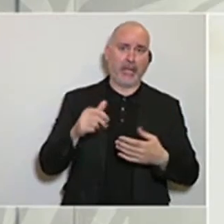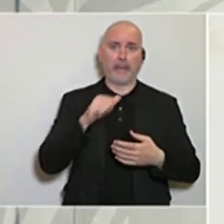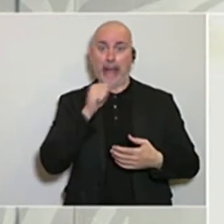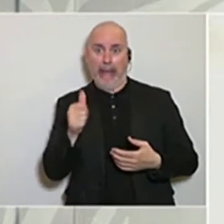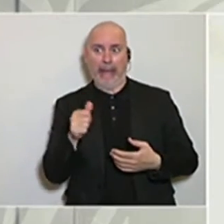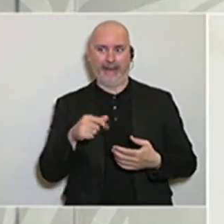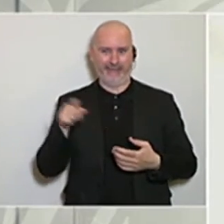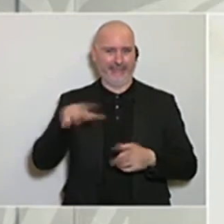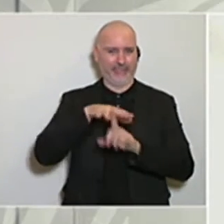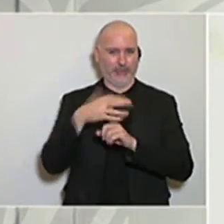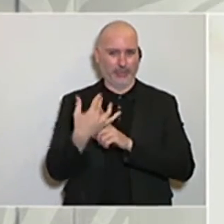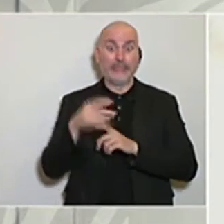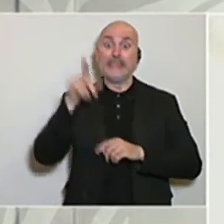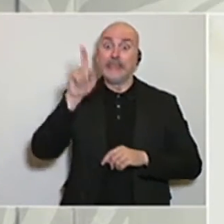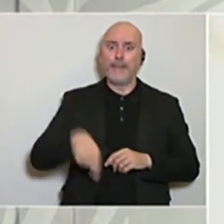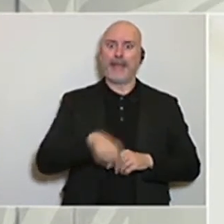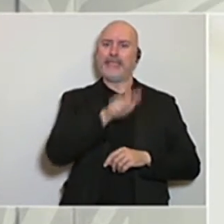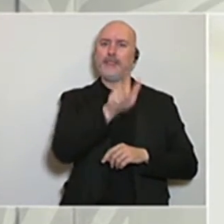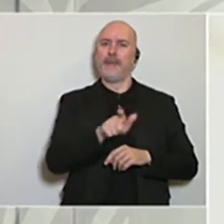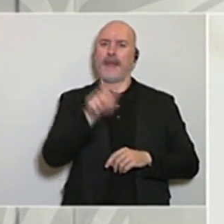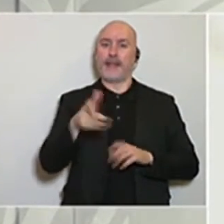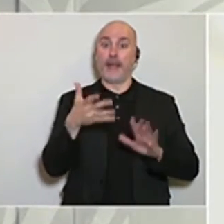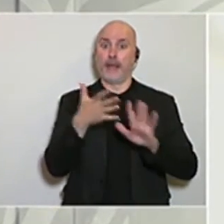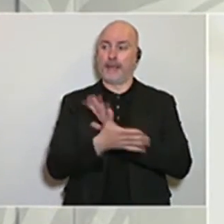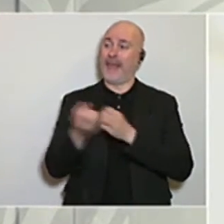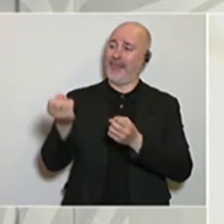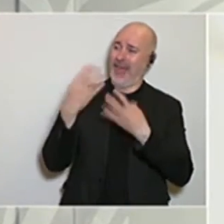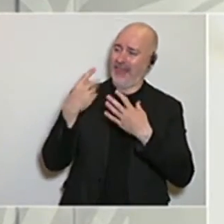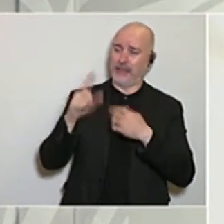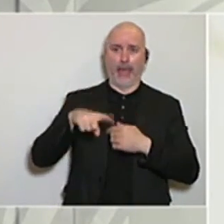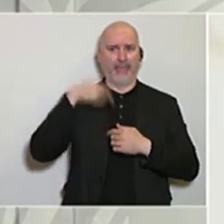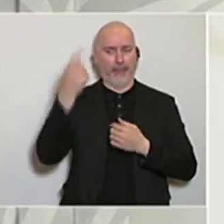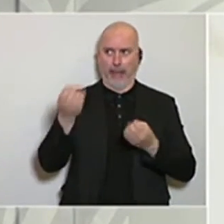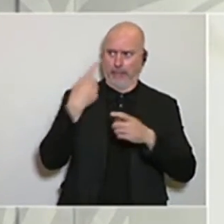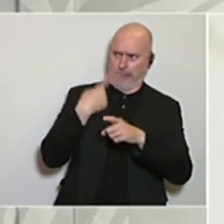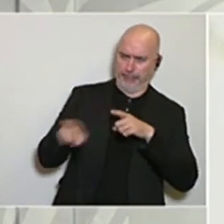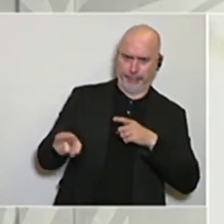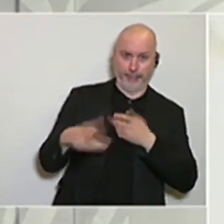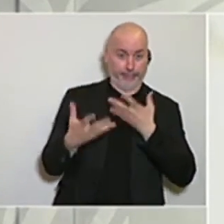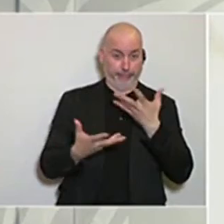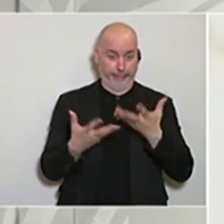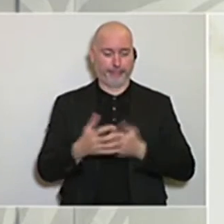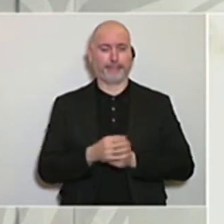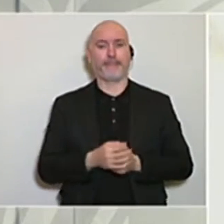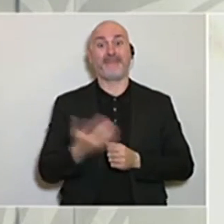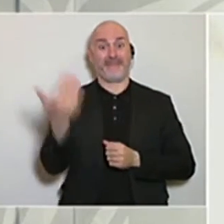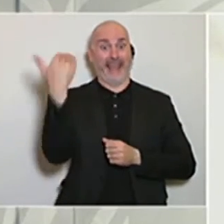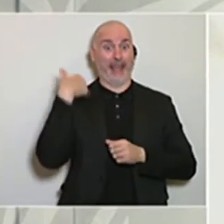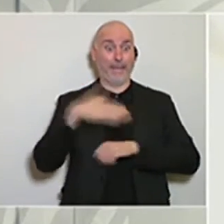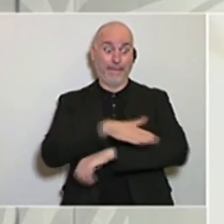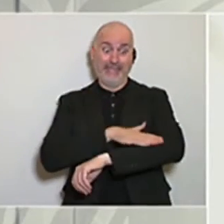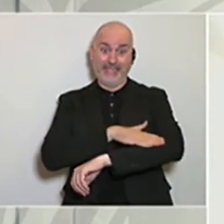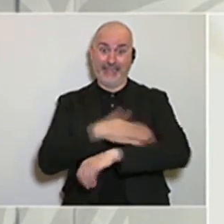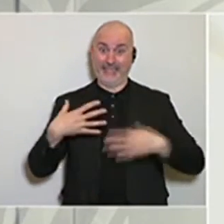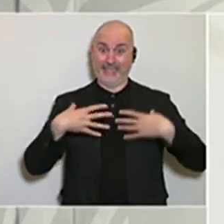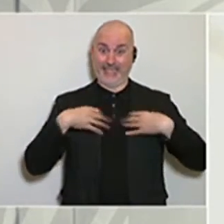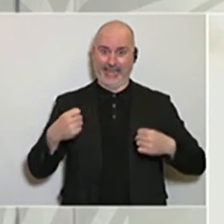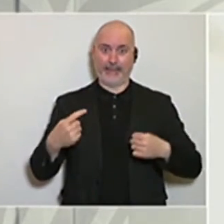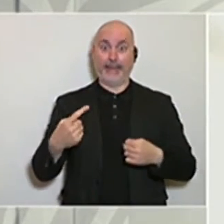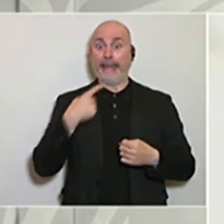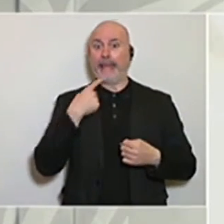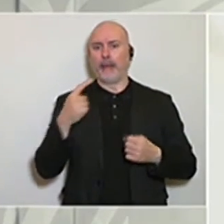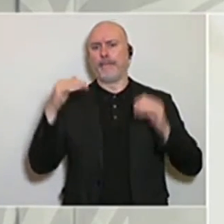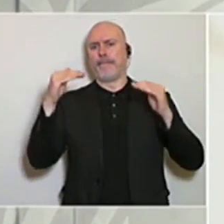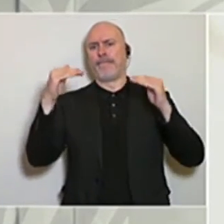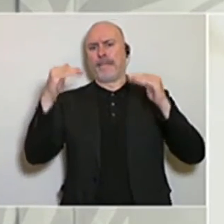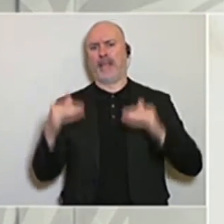la ciutadania, per rebre un dia unes dades, un altre dia un altre. Ahir el Ministeri de Sanitat deia, bueno,